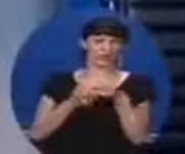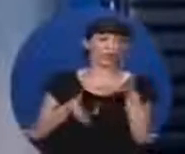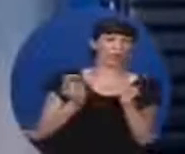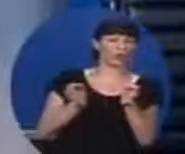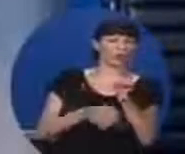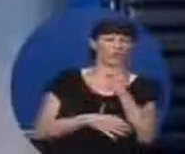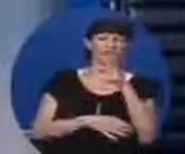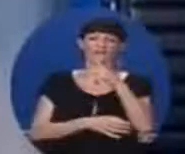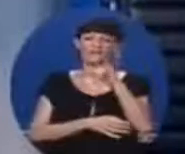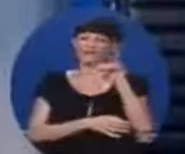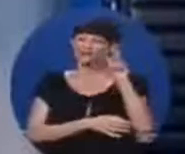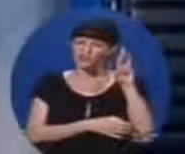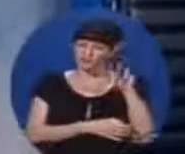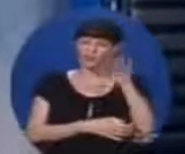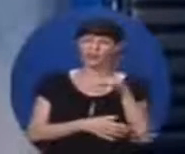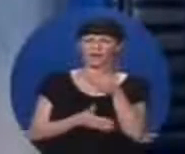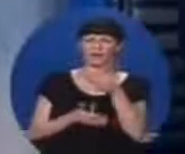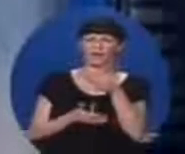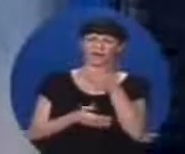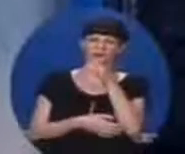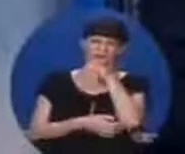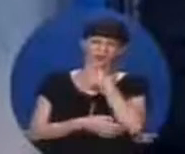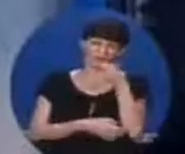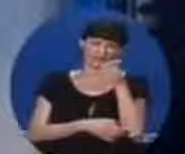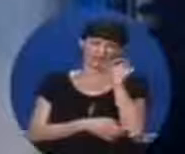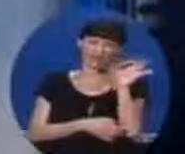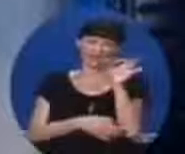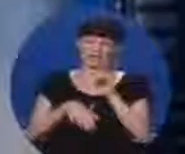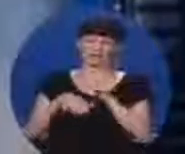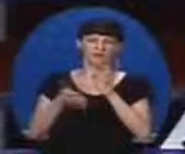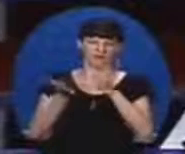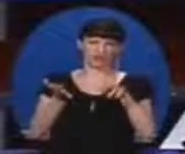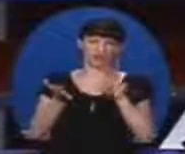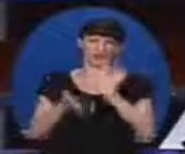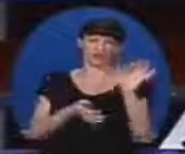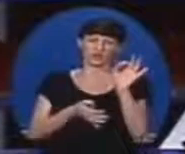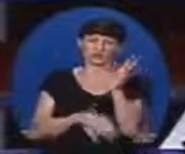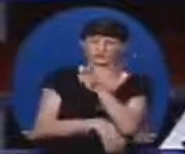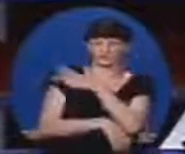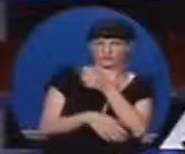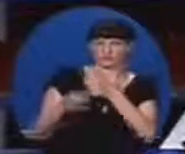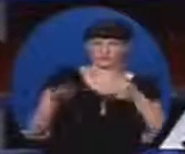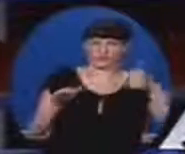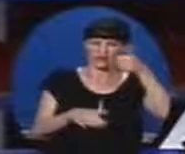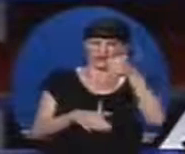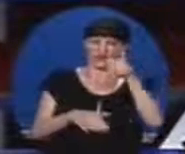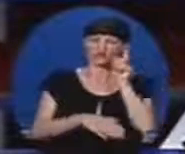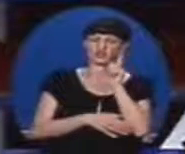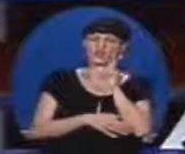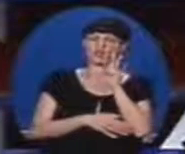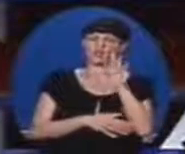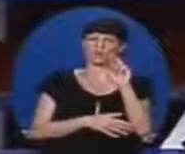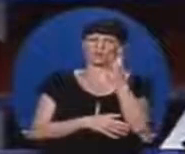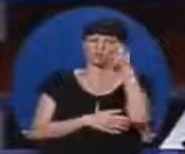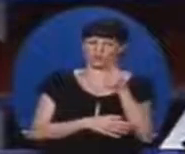פישר לפרישתו של ניצב ברונו שטיין מהמשטרה? שלום לסגן ניצב בדימוס עורך דין בועז גוטמן, לשעבר ראש מפלג